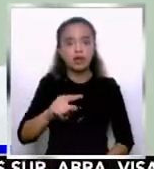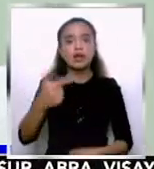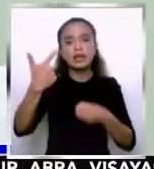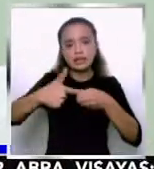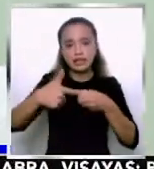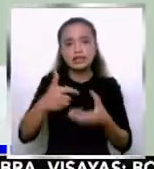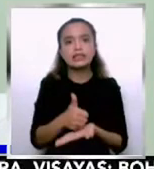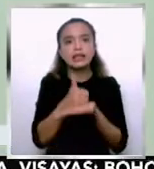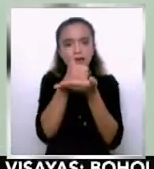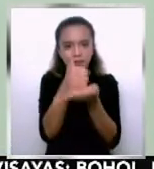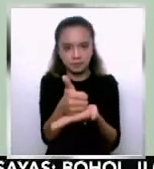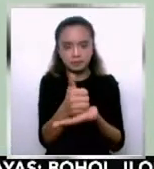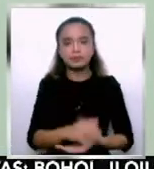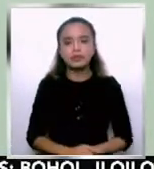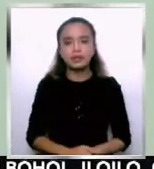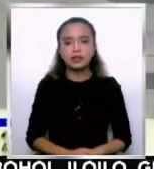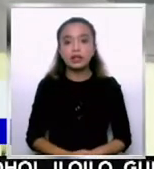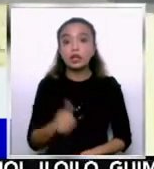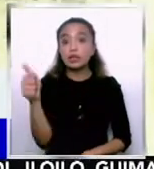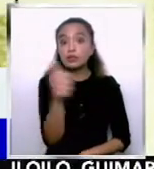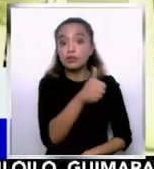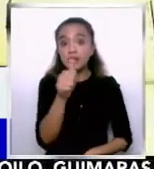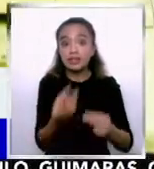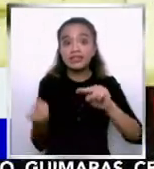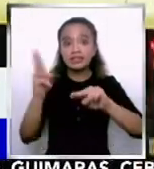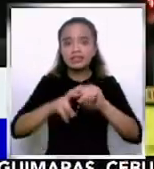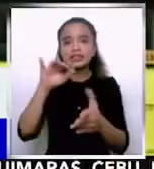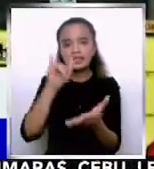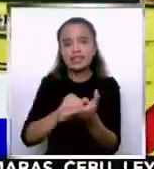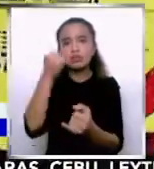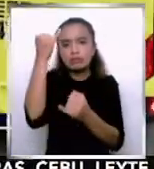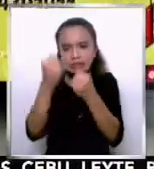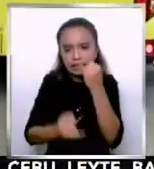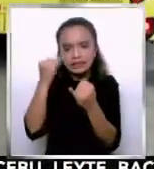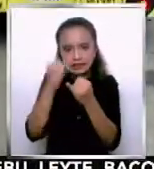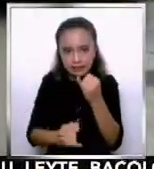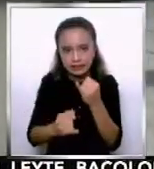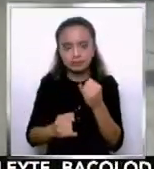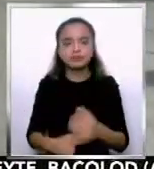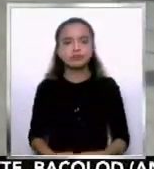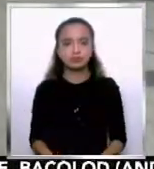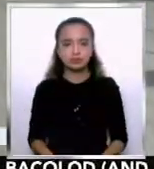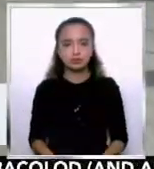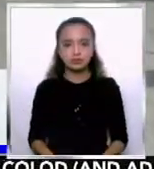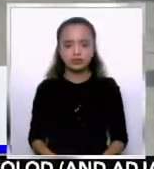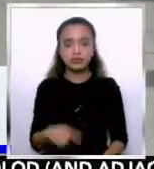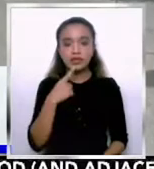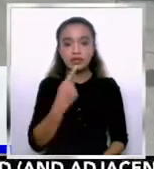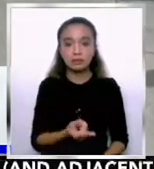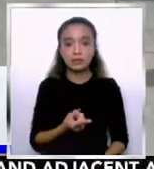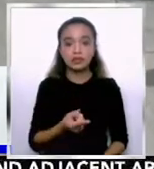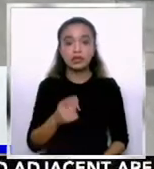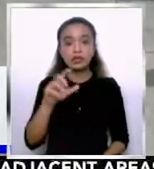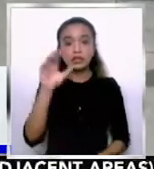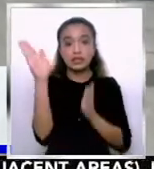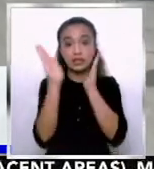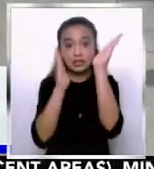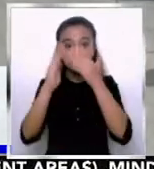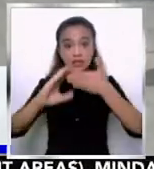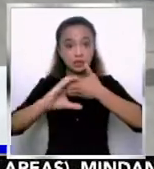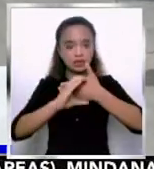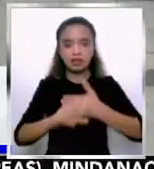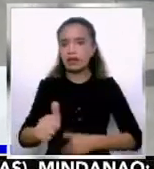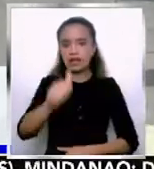The fare hike would be the very last resort. Pero kahit service contracting, inaayawan na rin ang mga operator. Kaya balak hilingin ng